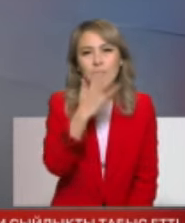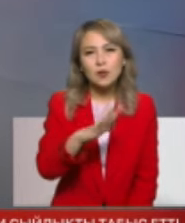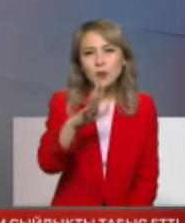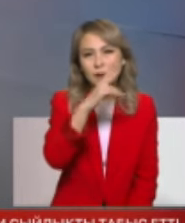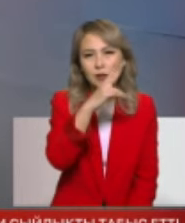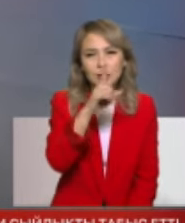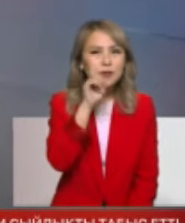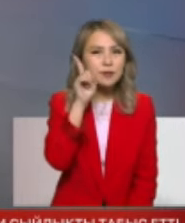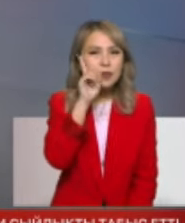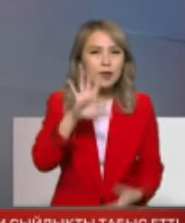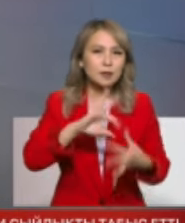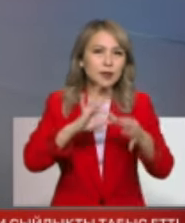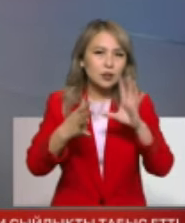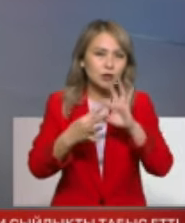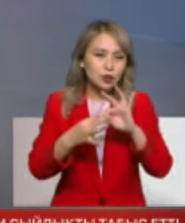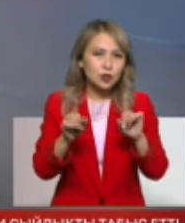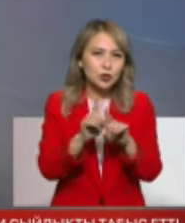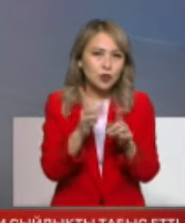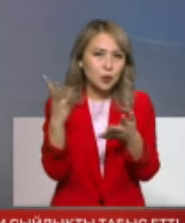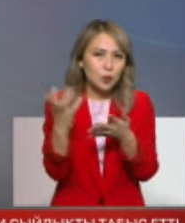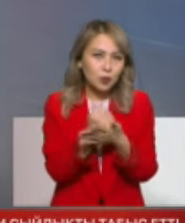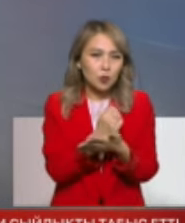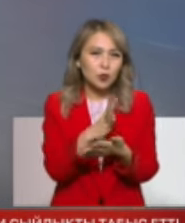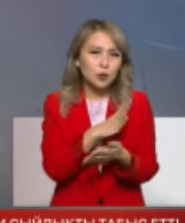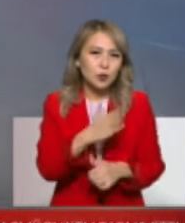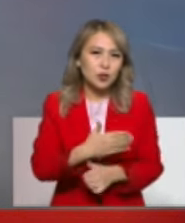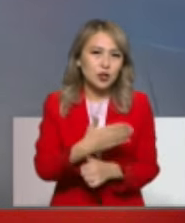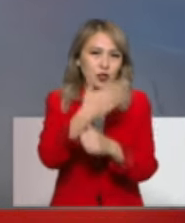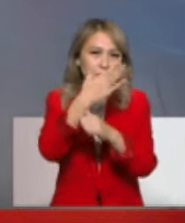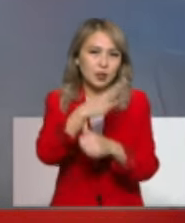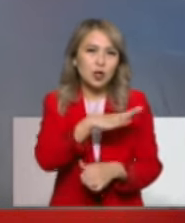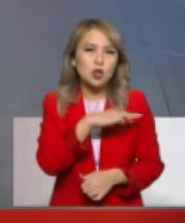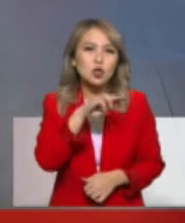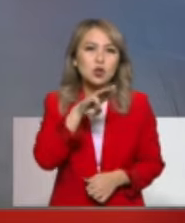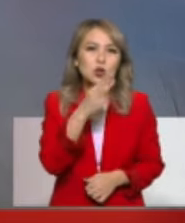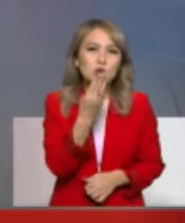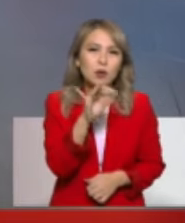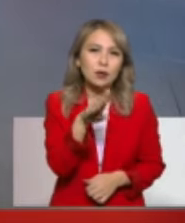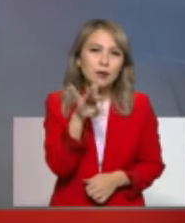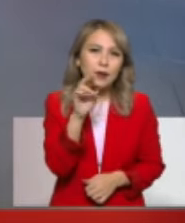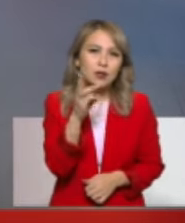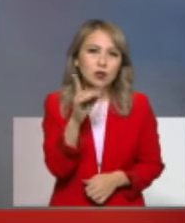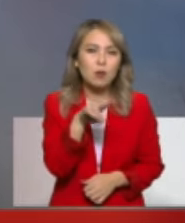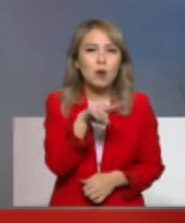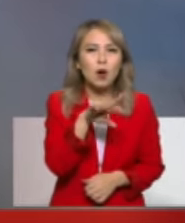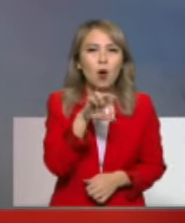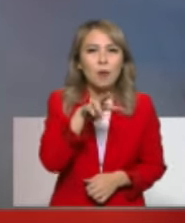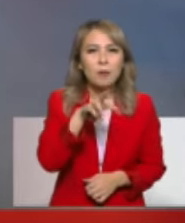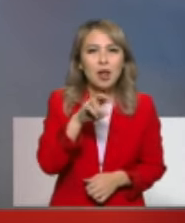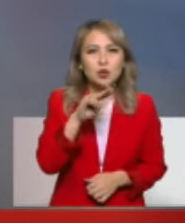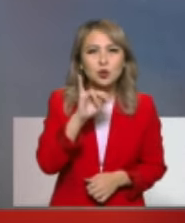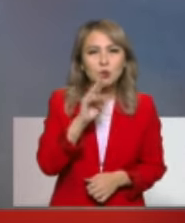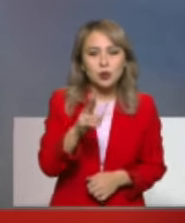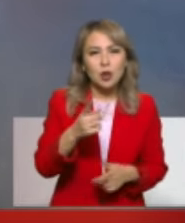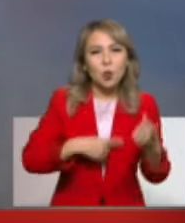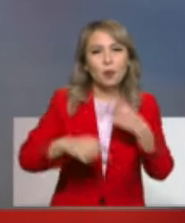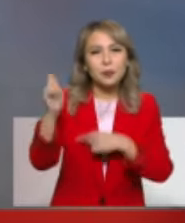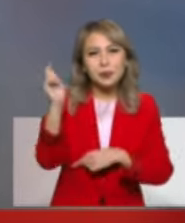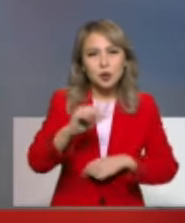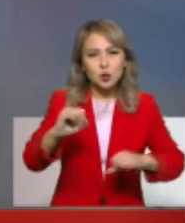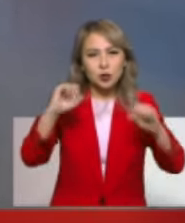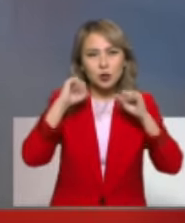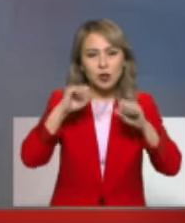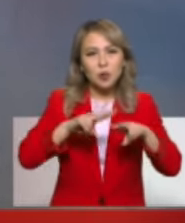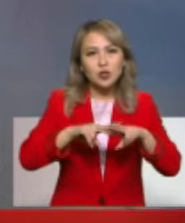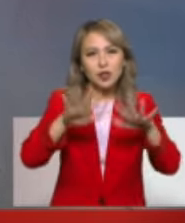Оңтүстік Кореядағы жас өспірімдер олимпиадасында жүлделі болып, көк туымызды желбіреткен шорт-трекші Полина Амельчук елге оралды.